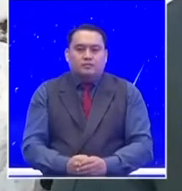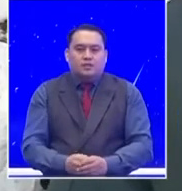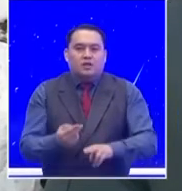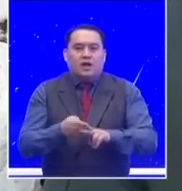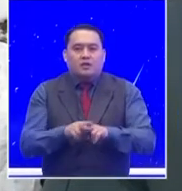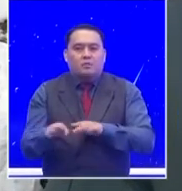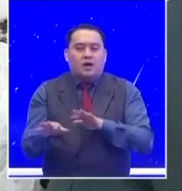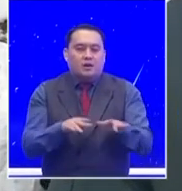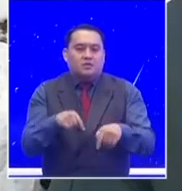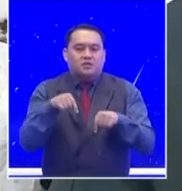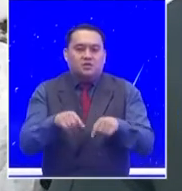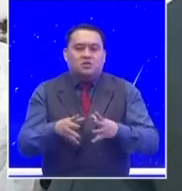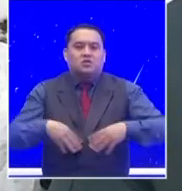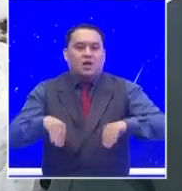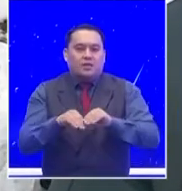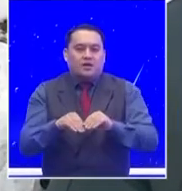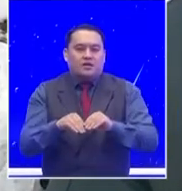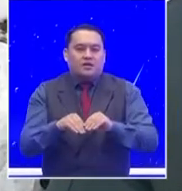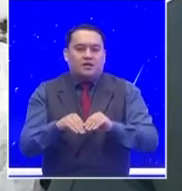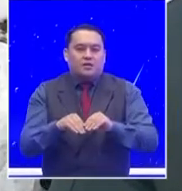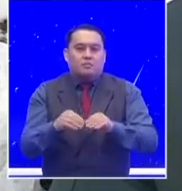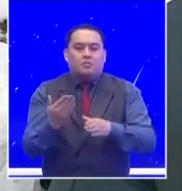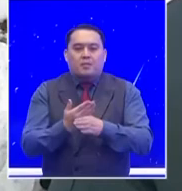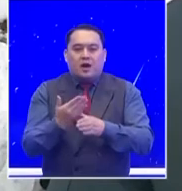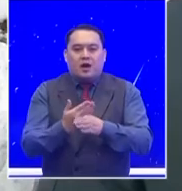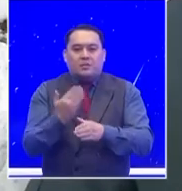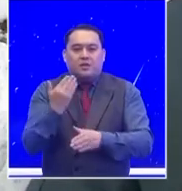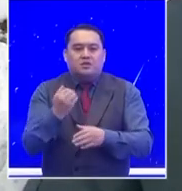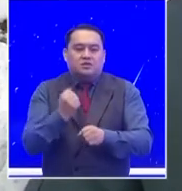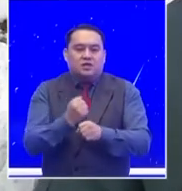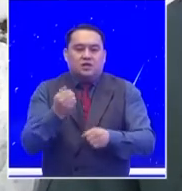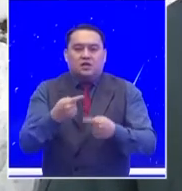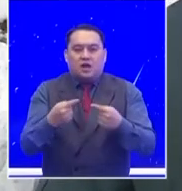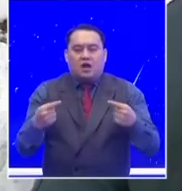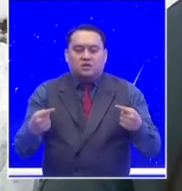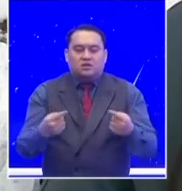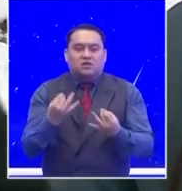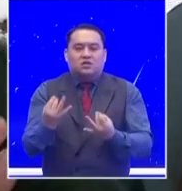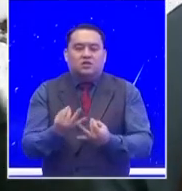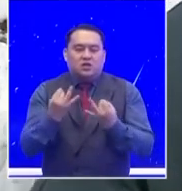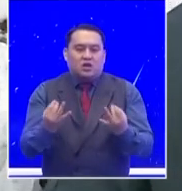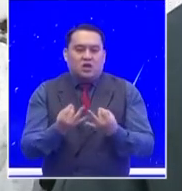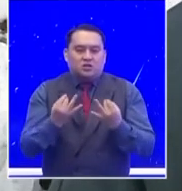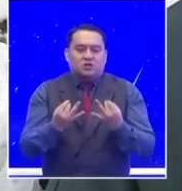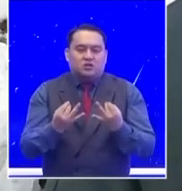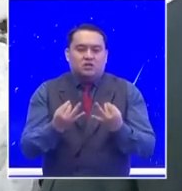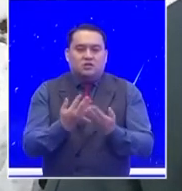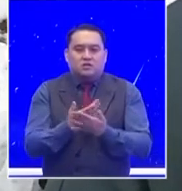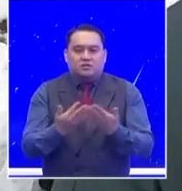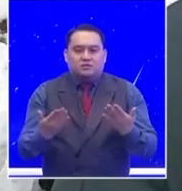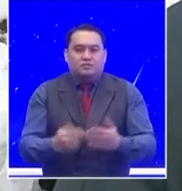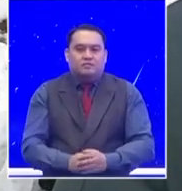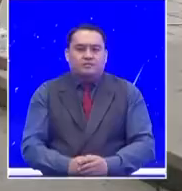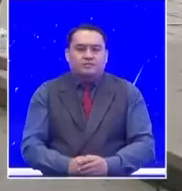этом мероприятии здесь семьи, и мы в том числе помогаем им сделать разные снежные снеговики либо